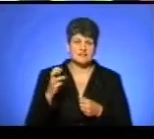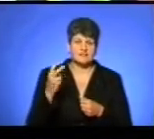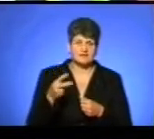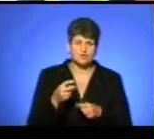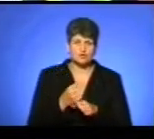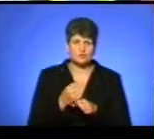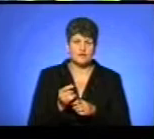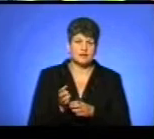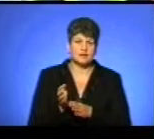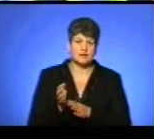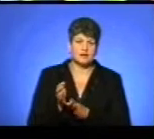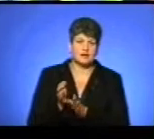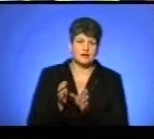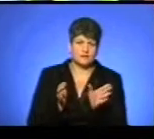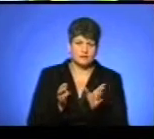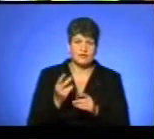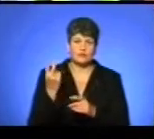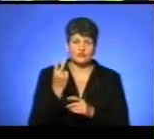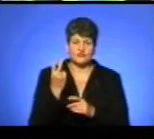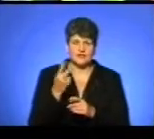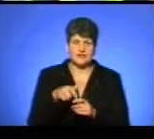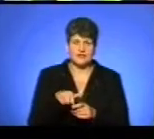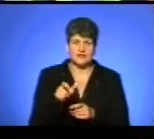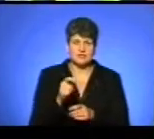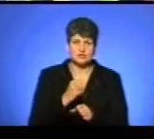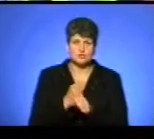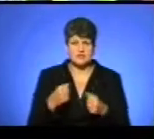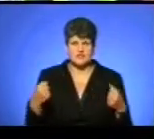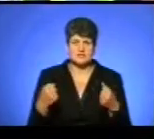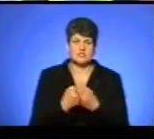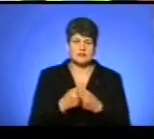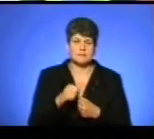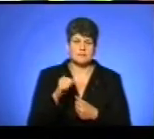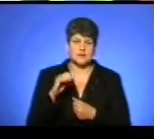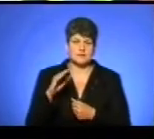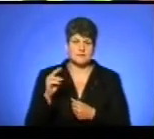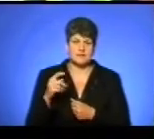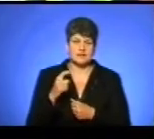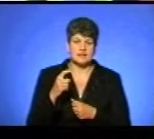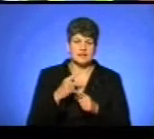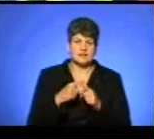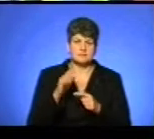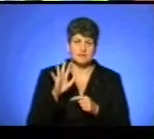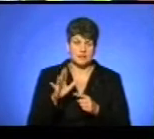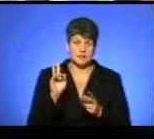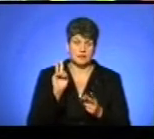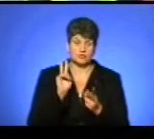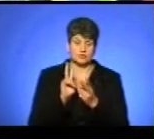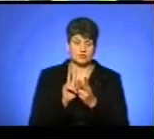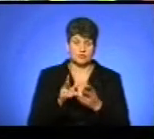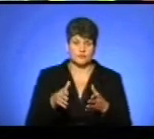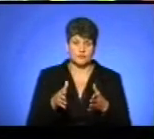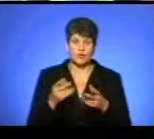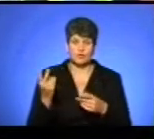поворот ліворуч через подвійну суцільну лінію розмітки та здійснив зіткнення з автомобілем BMW X5, який рухався по зустрічній смузі. Обох